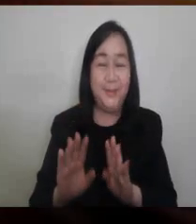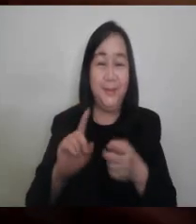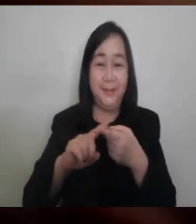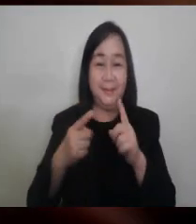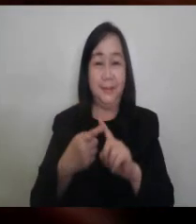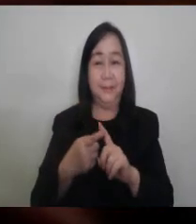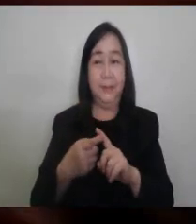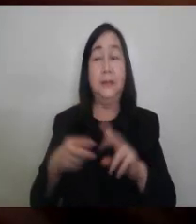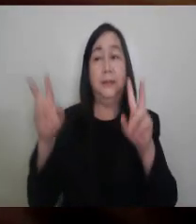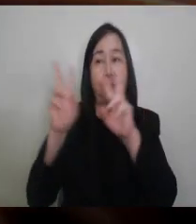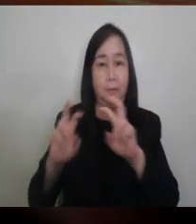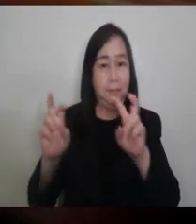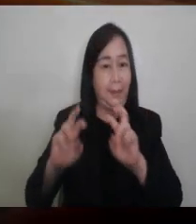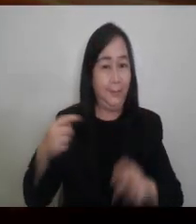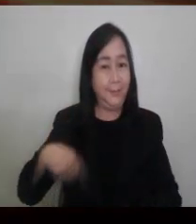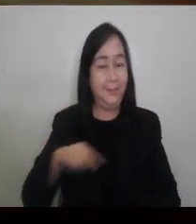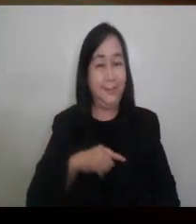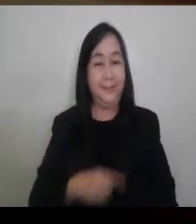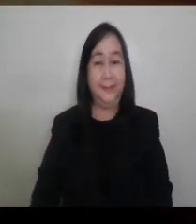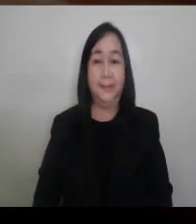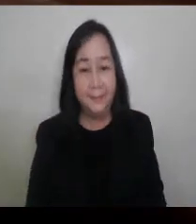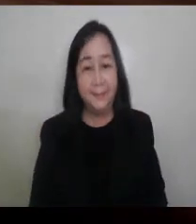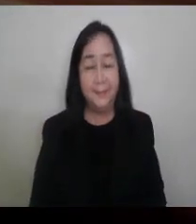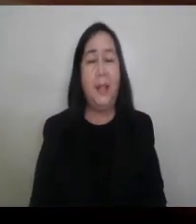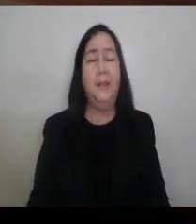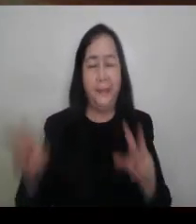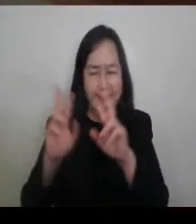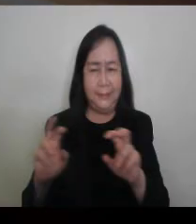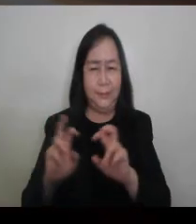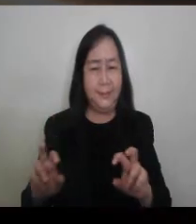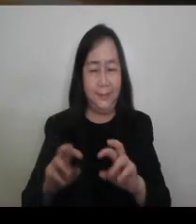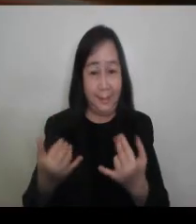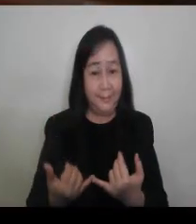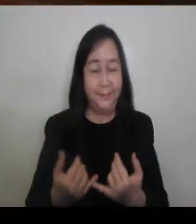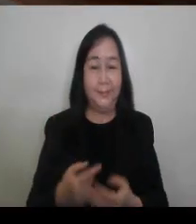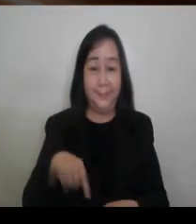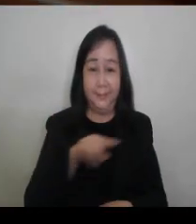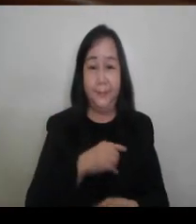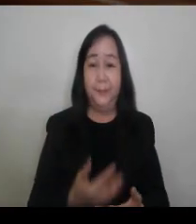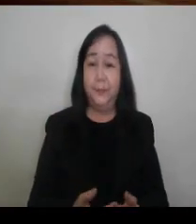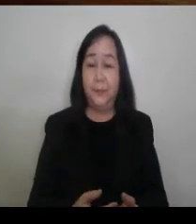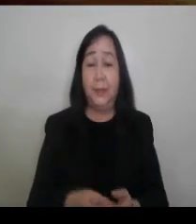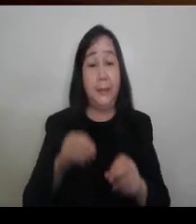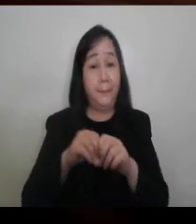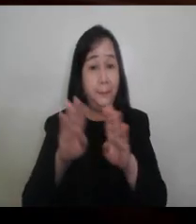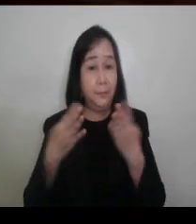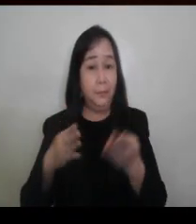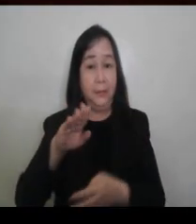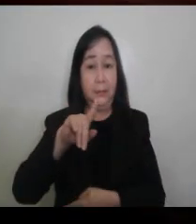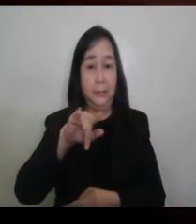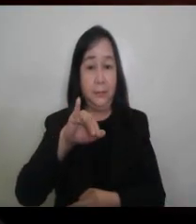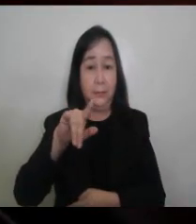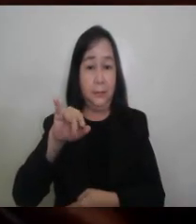Teka muna mga kapatid, magnilay muna tayo. Sa aklat ng Eklesiastiko, pinaalalahanan tayo na ang tunay